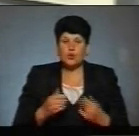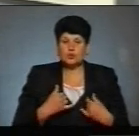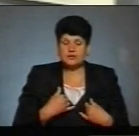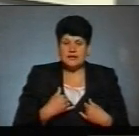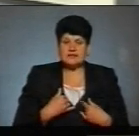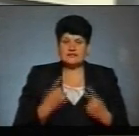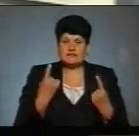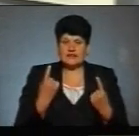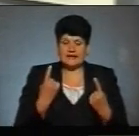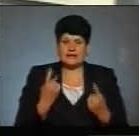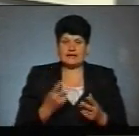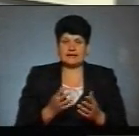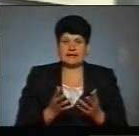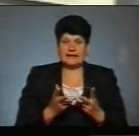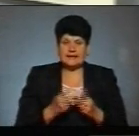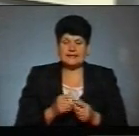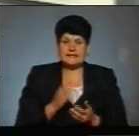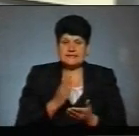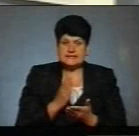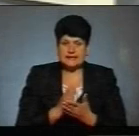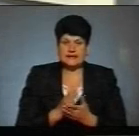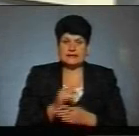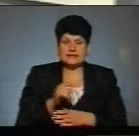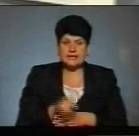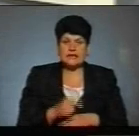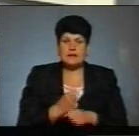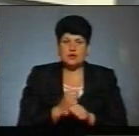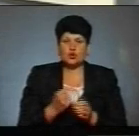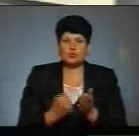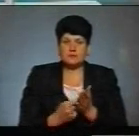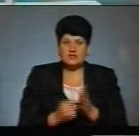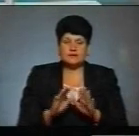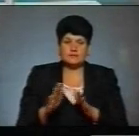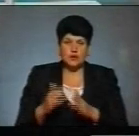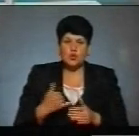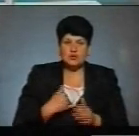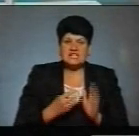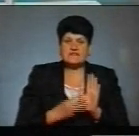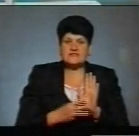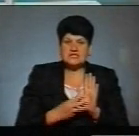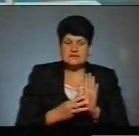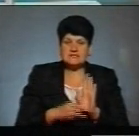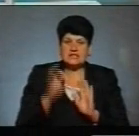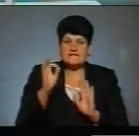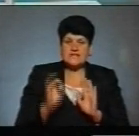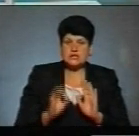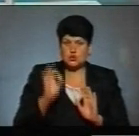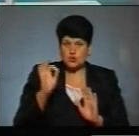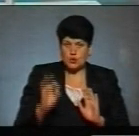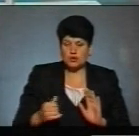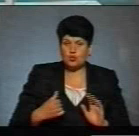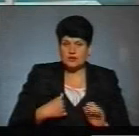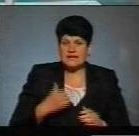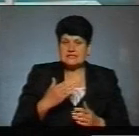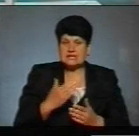кількість якраз є, які в нас лабораторно підтверджені, в нас 80% в нас є,